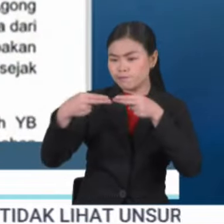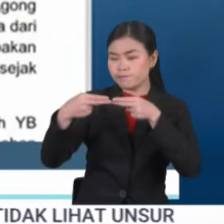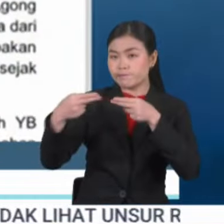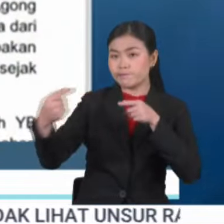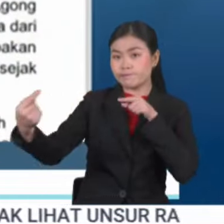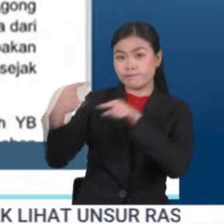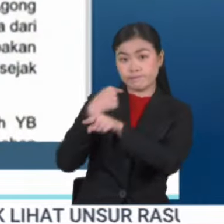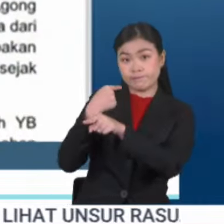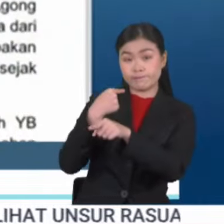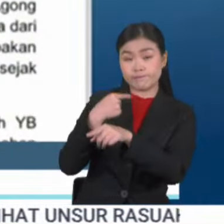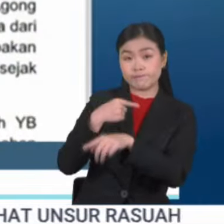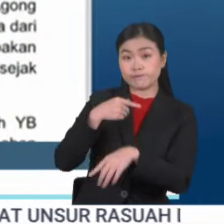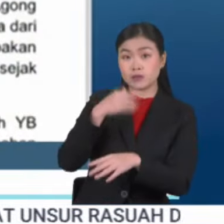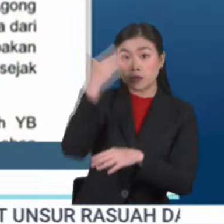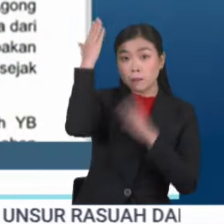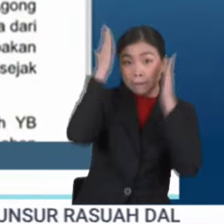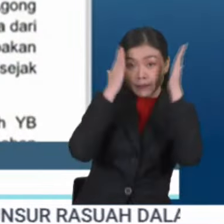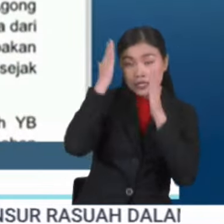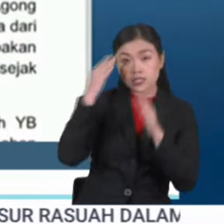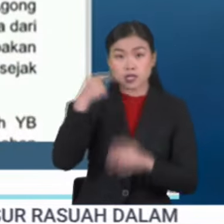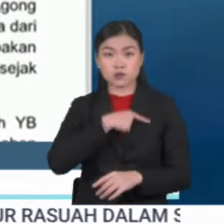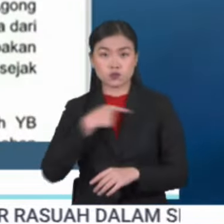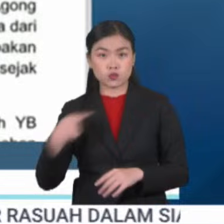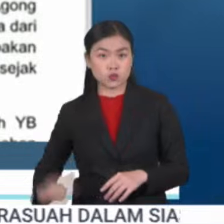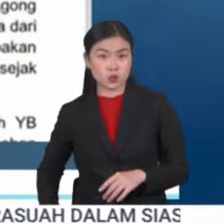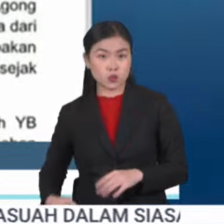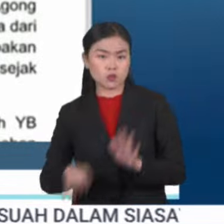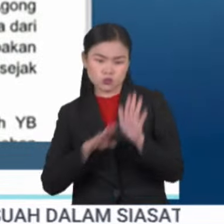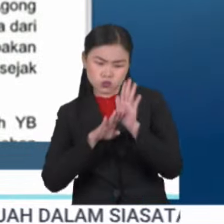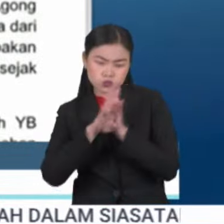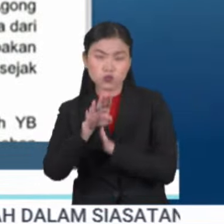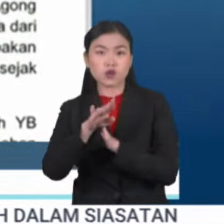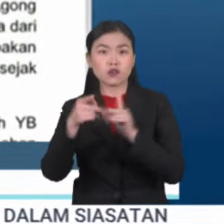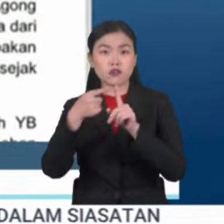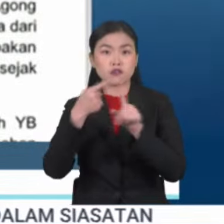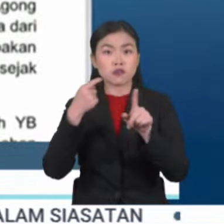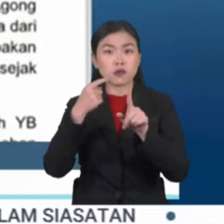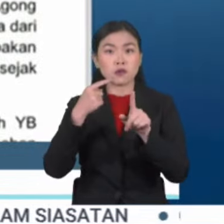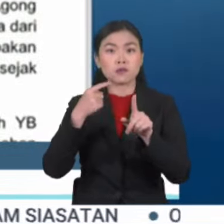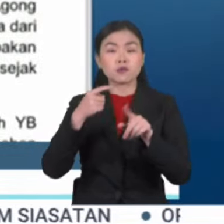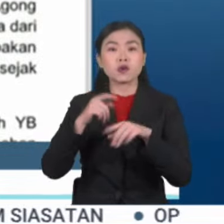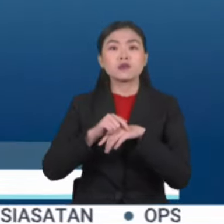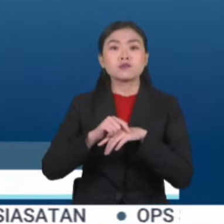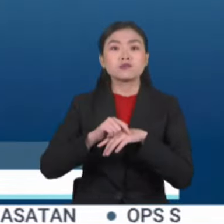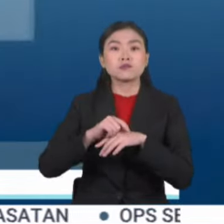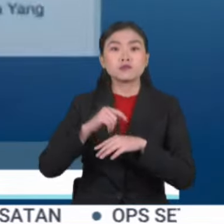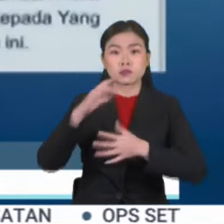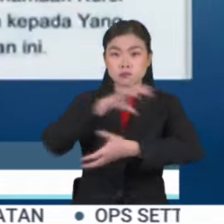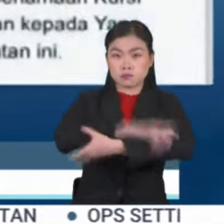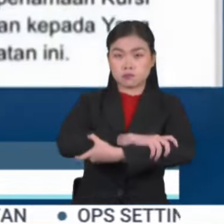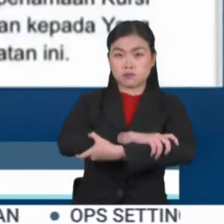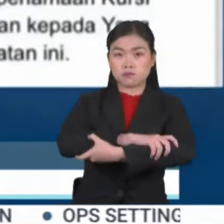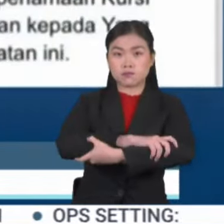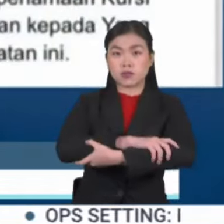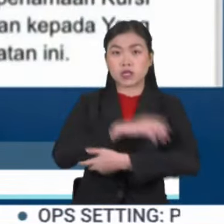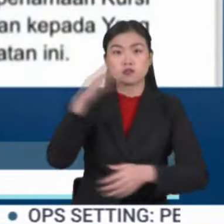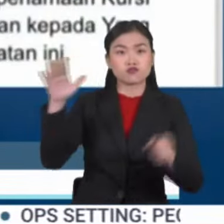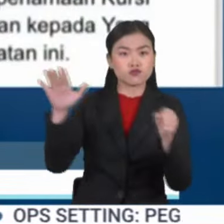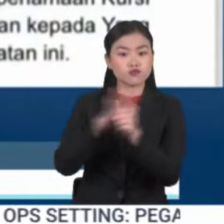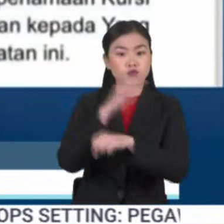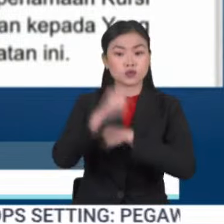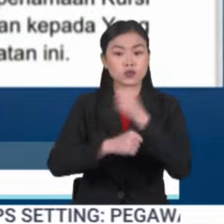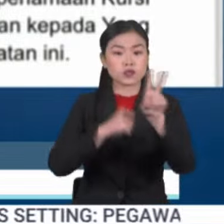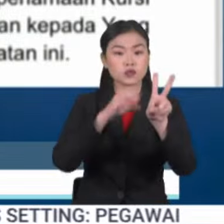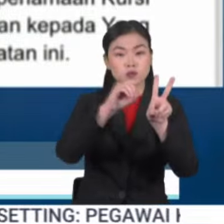dua hala antara kedua-dua negara kian berkembang pesat sejak dinaik taraf kepada kerjasama strategik komprehensif pada